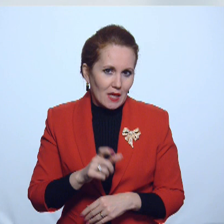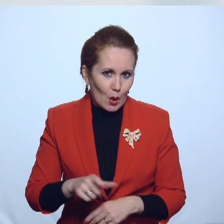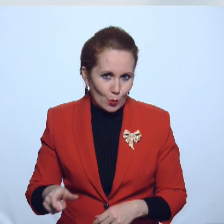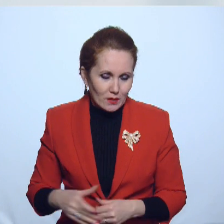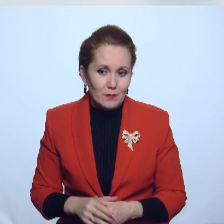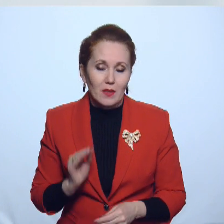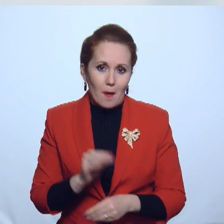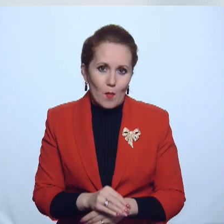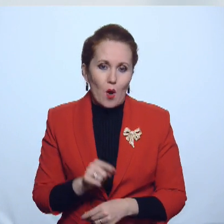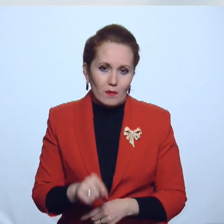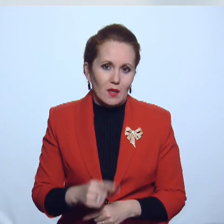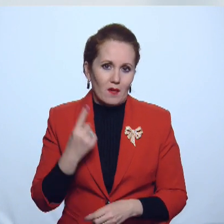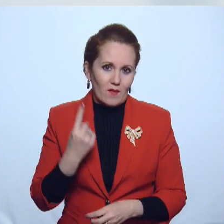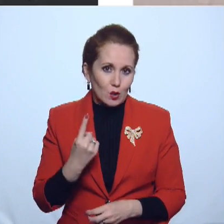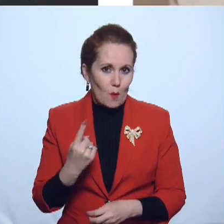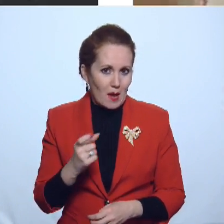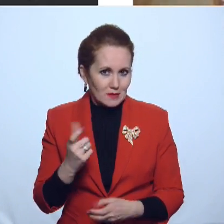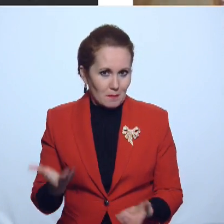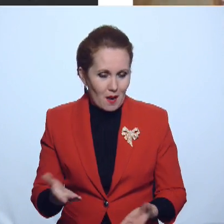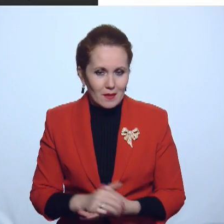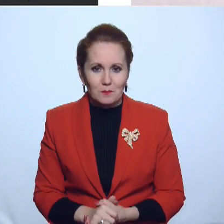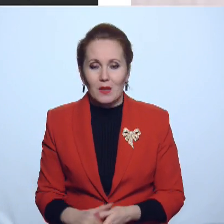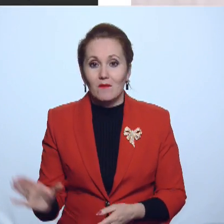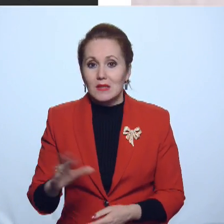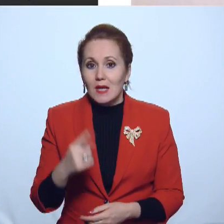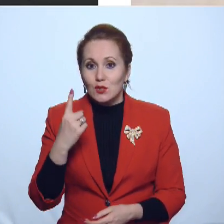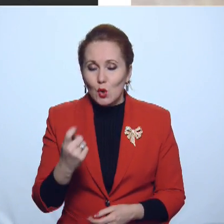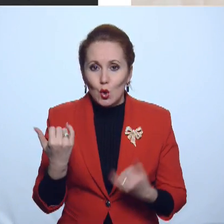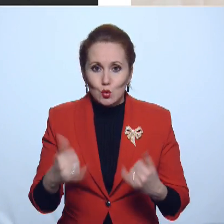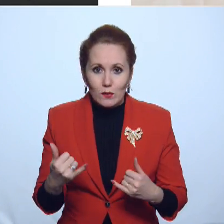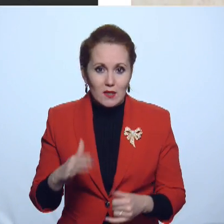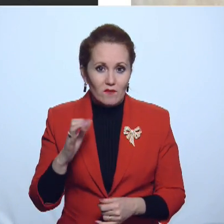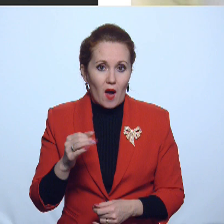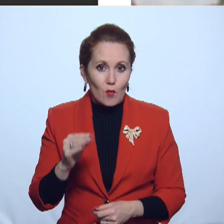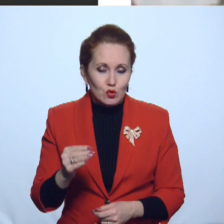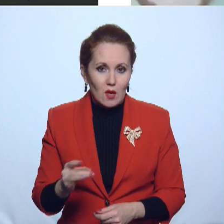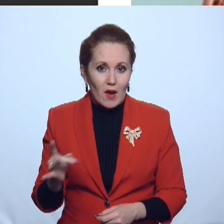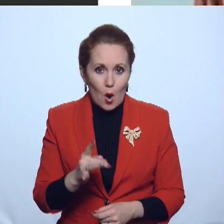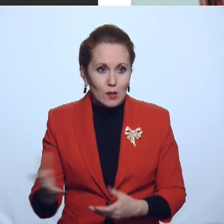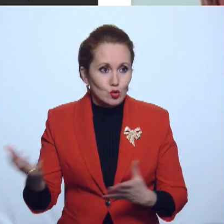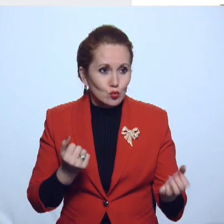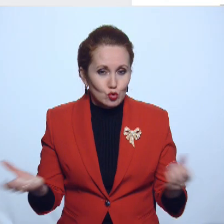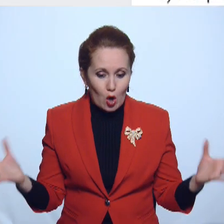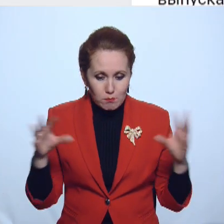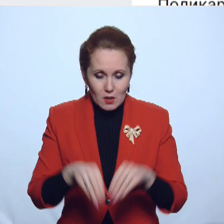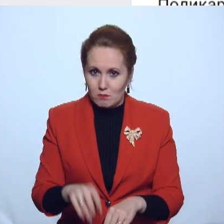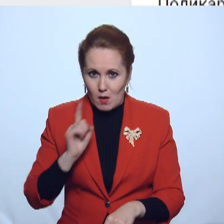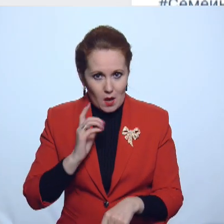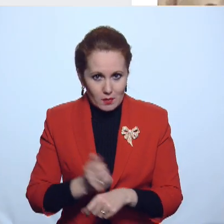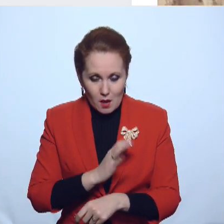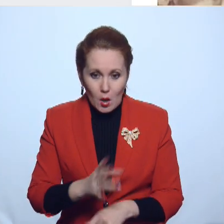люди. Тем более они в одном экземпляре. А все 100 чудес Вовожского района собрать пока не получилось, но в проекте уже приняли